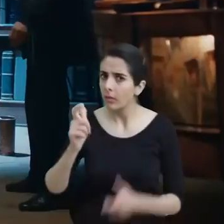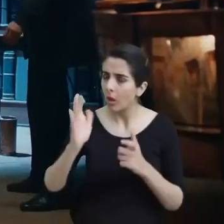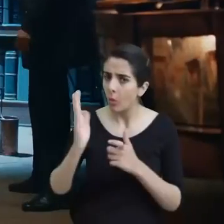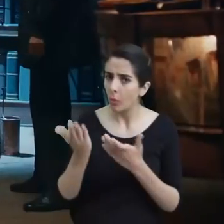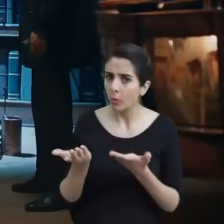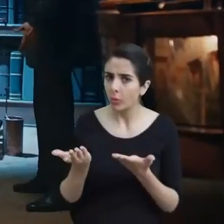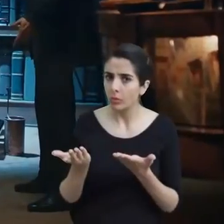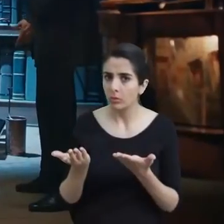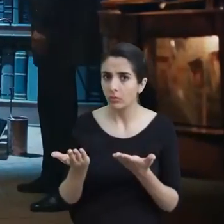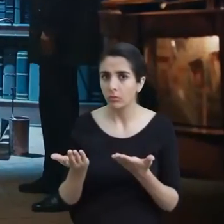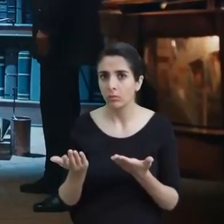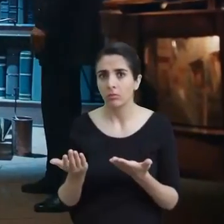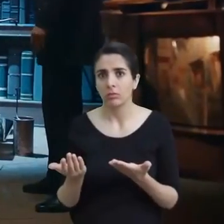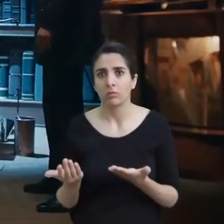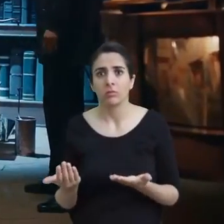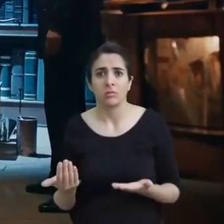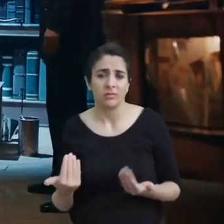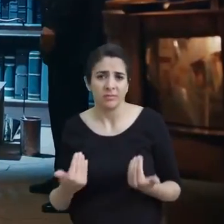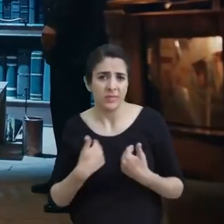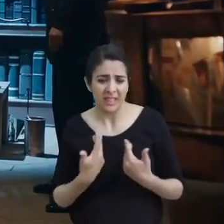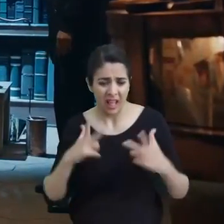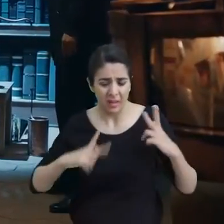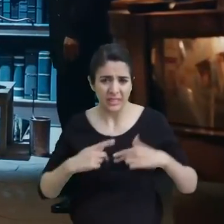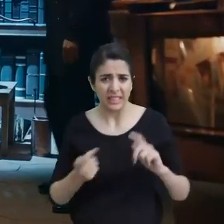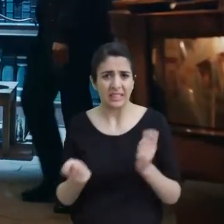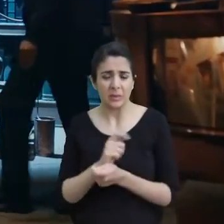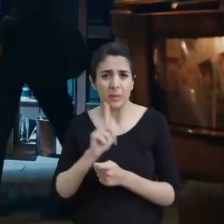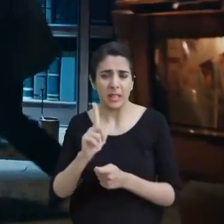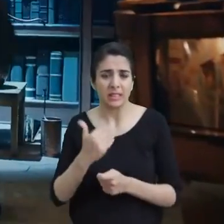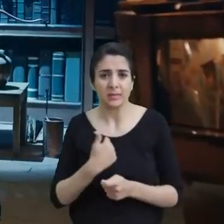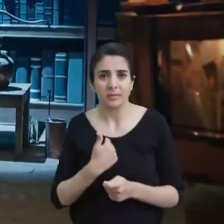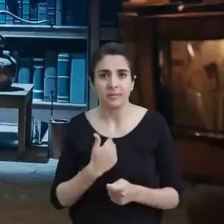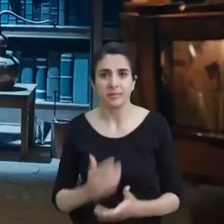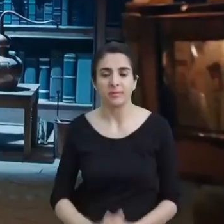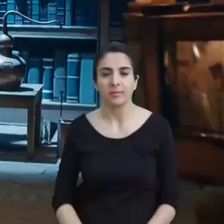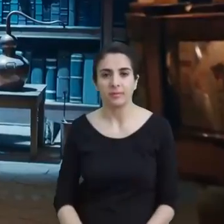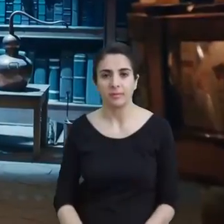Nereye gidiyorsun? Vallahi bir üstüme limonu sıkmadan üstümü değiştirmiyorum.